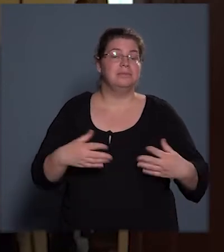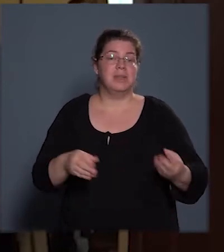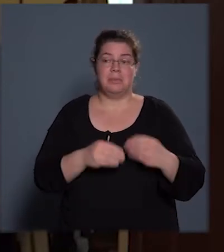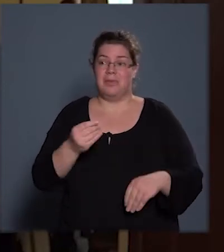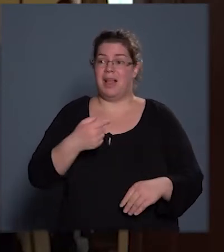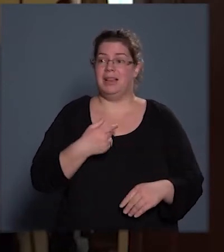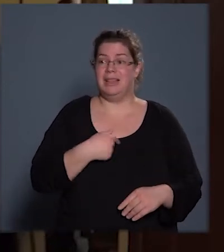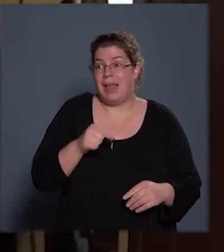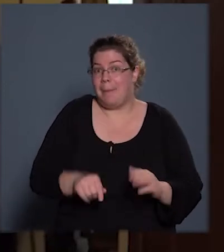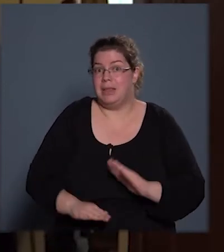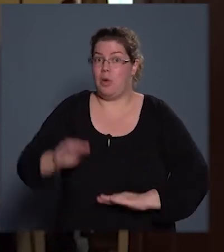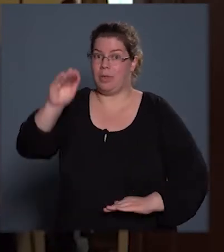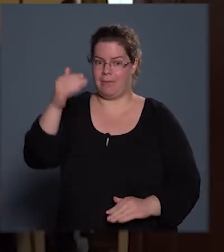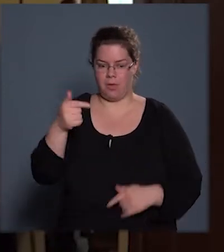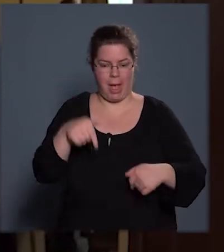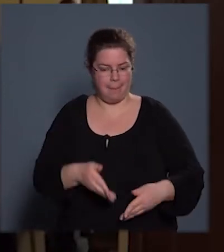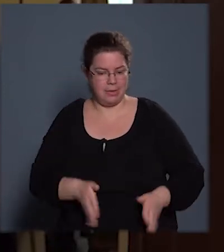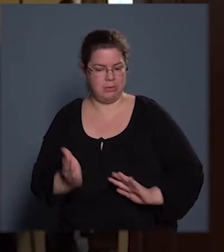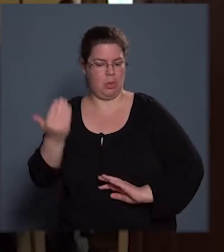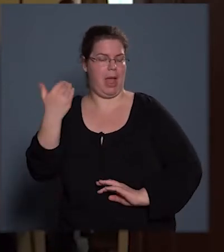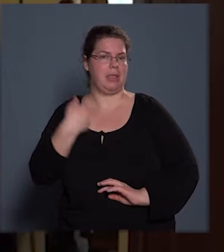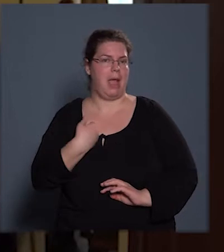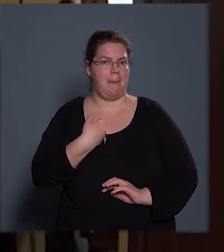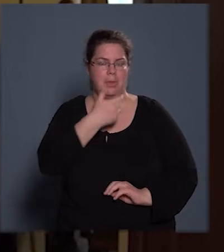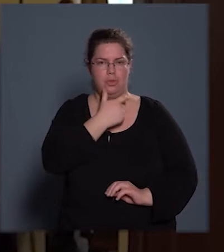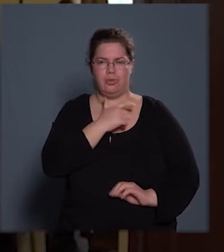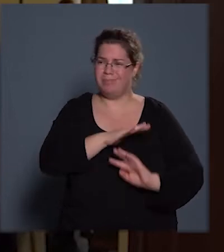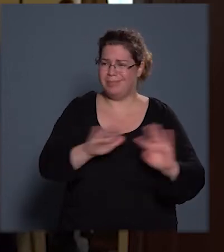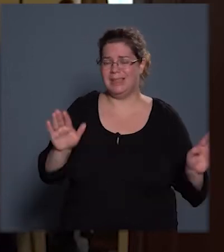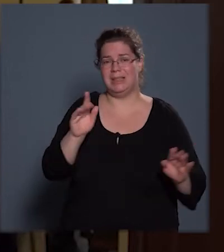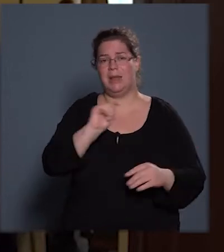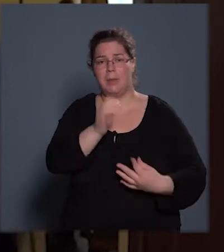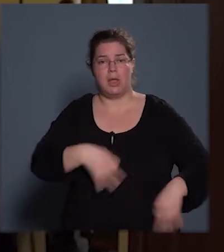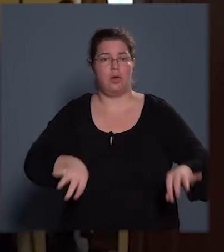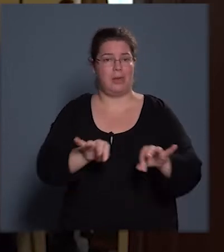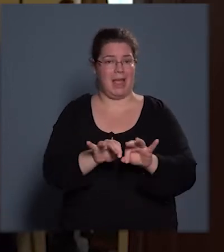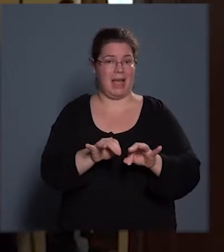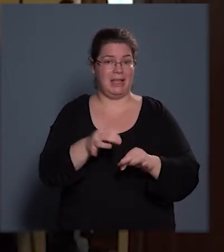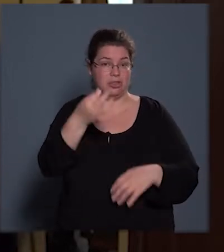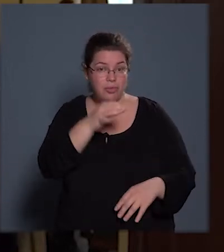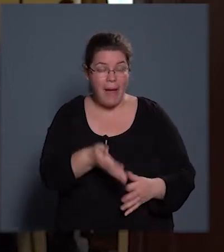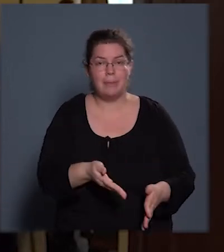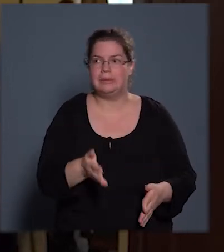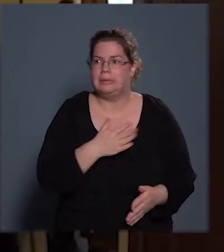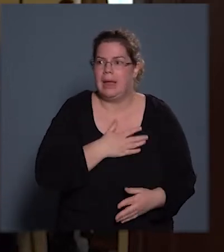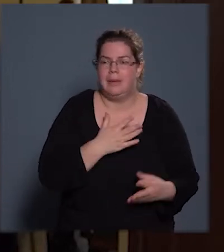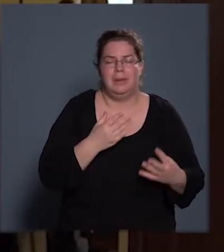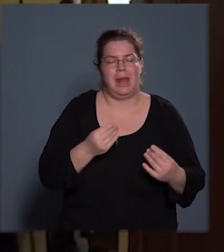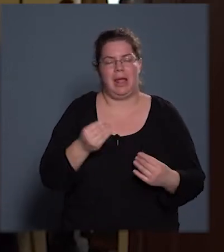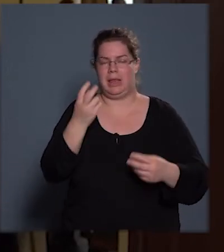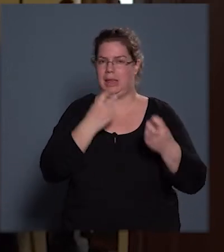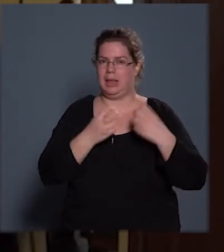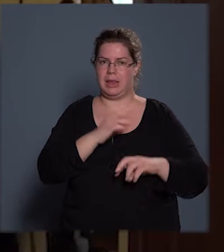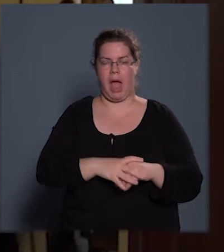Mivel én ebben nőttem föl, ebben születtem, az őseim mind magyarországi svábok, tehát nekem rengeteget számít.